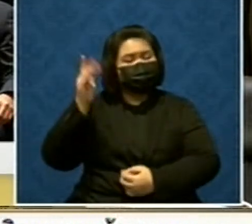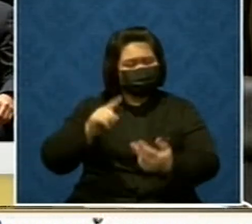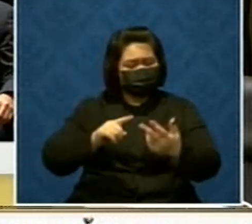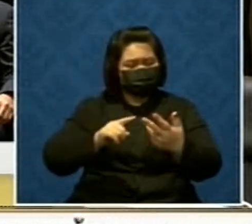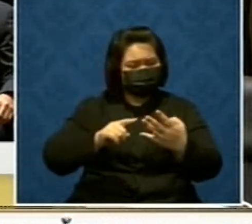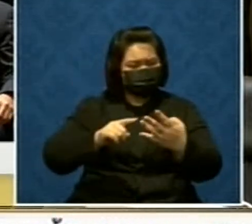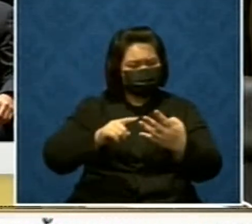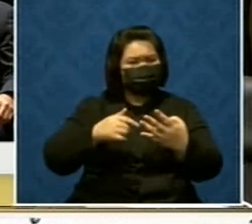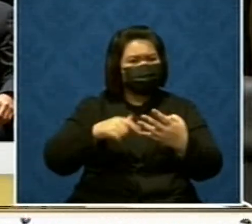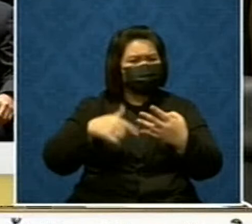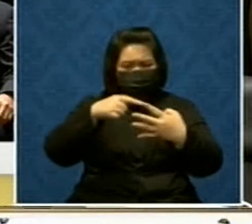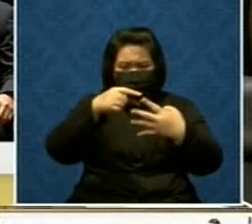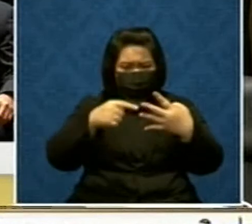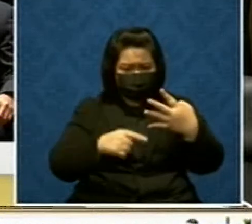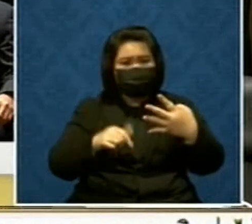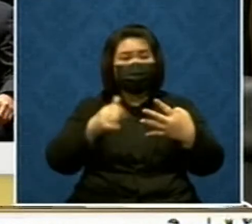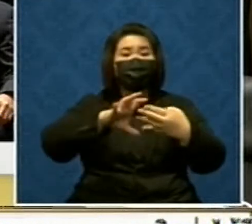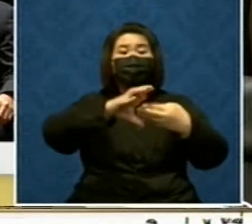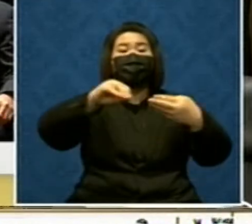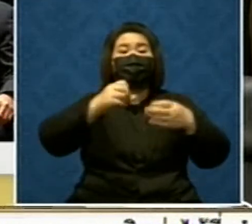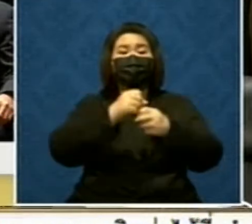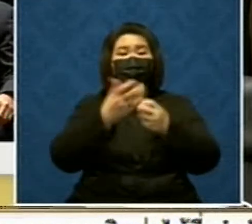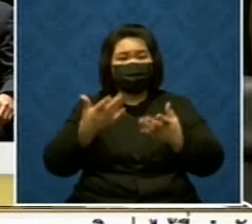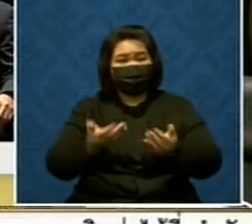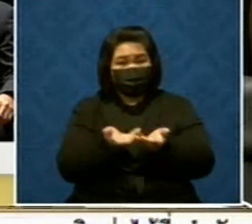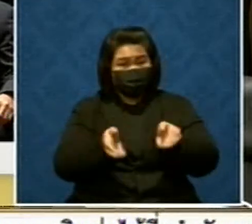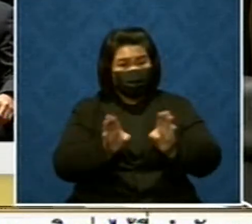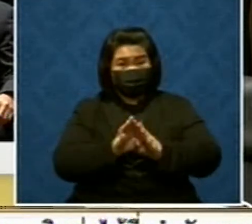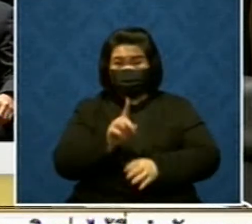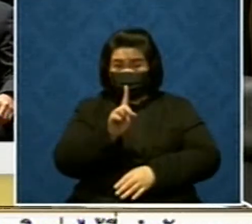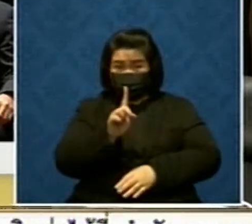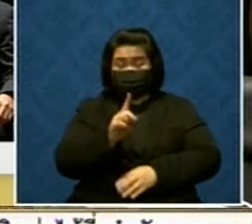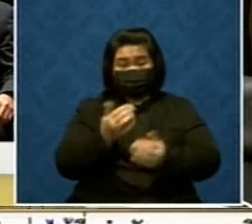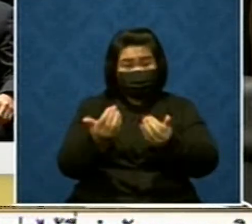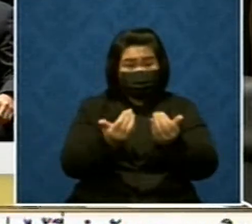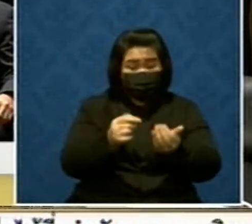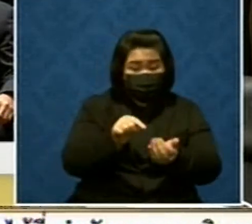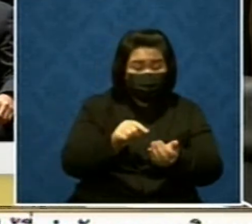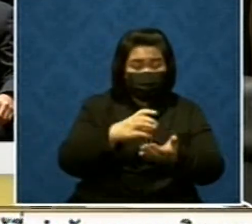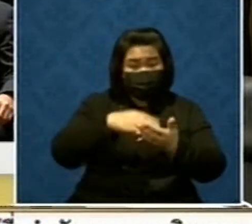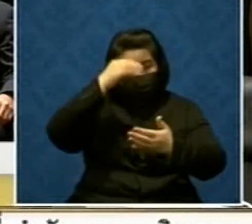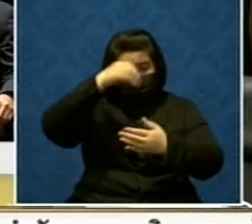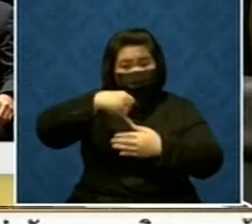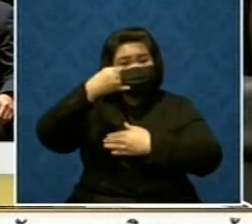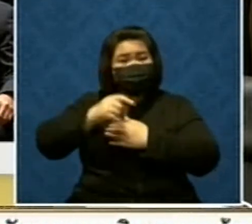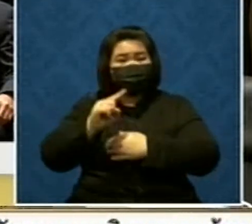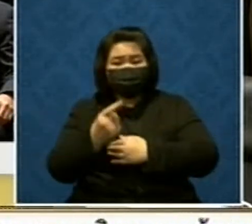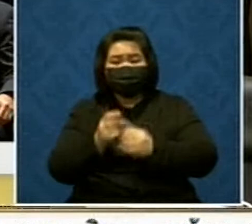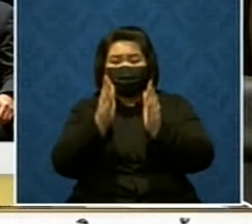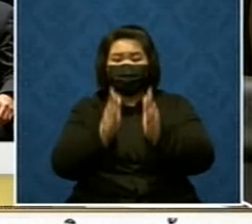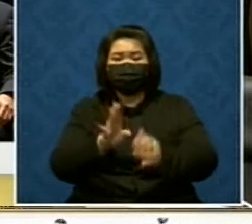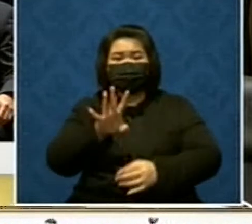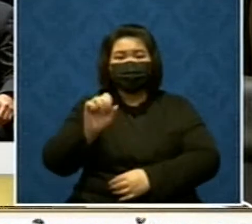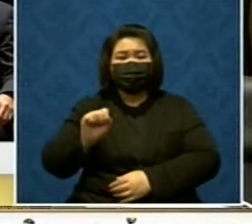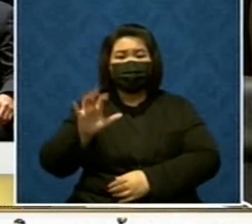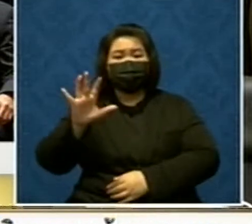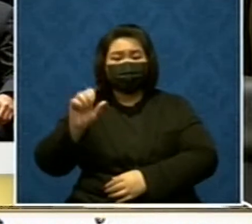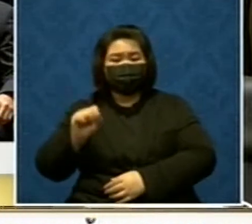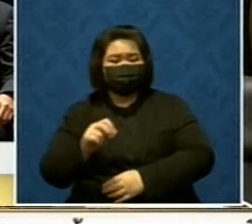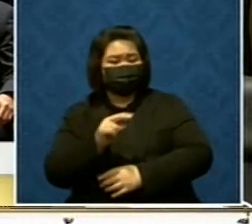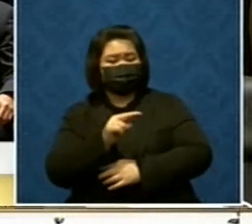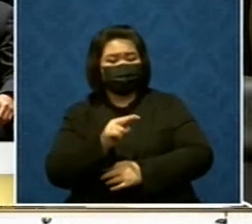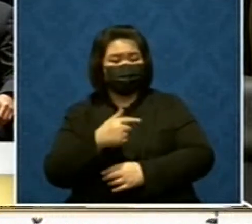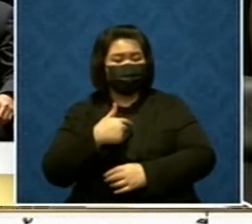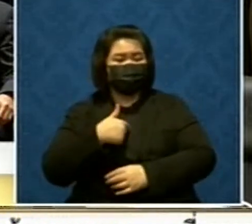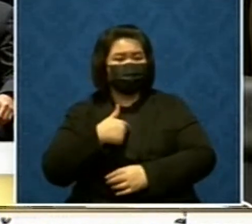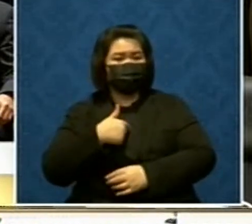ล้วด้วยนี่มันครอบครัวเดียวนะครับแล้วเด็กๆที่จบใหม่เป็น 4-5 แสนคนได้แต่มองตาปิบ